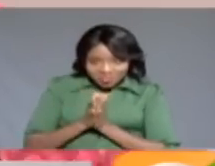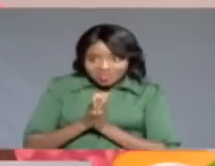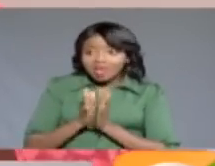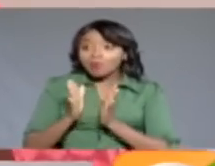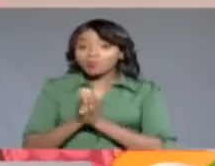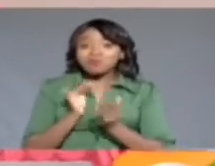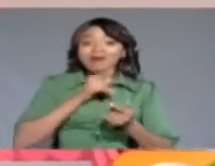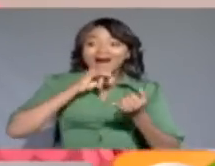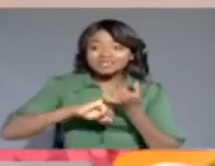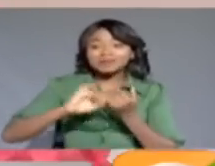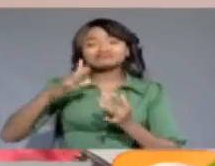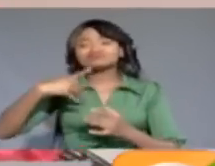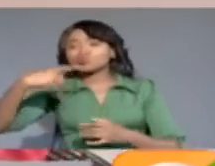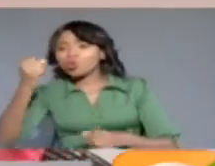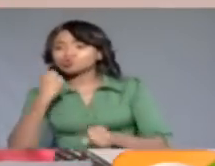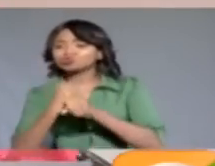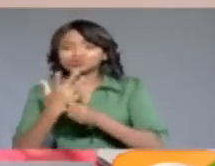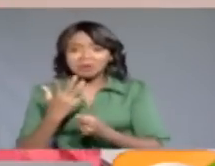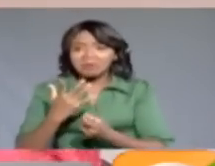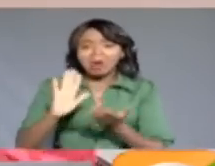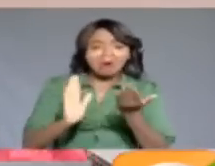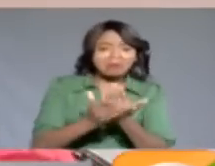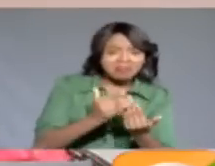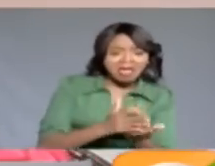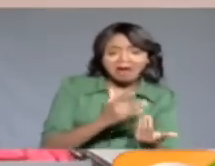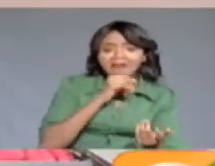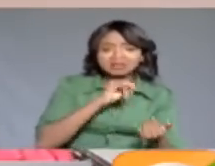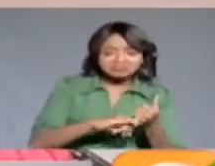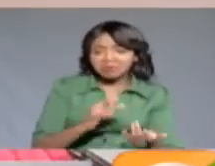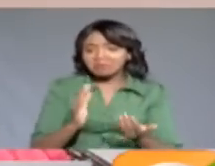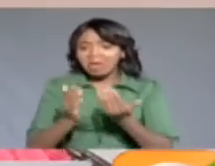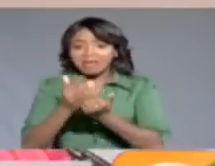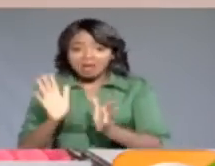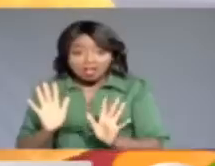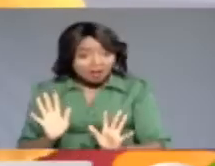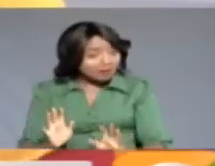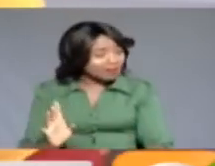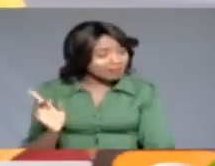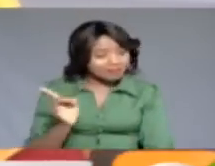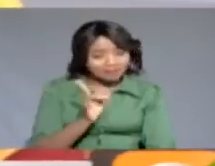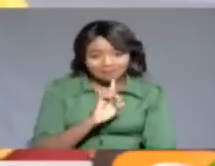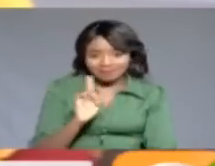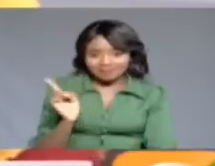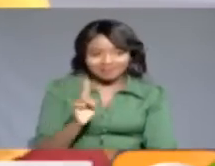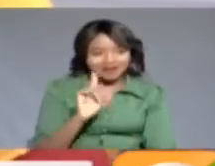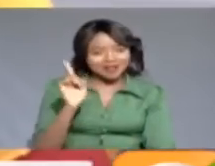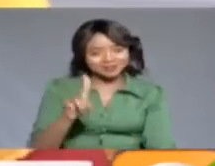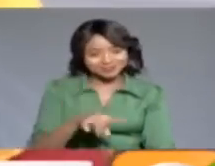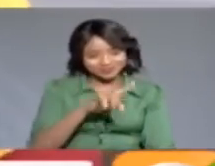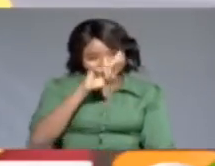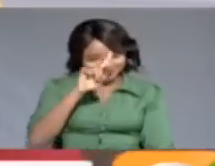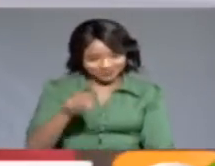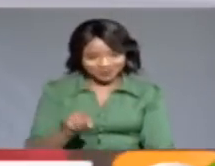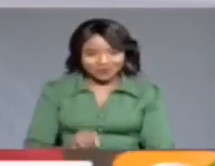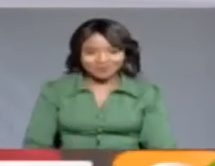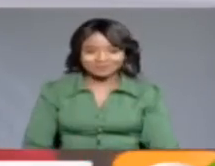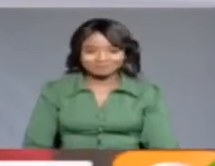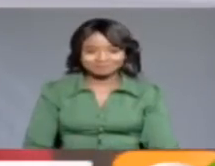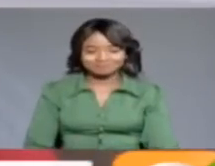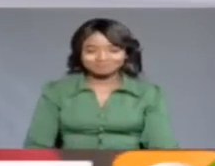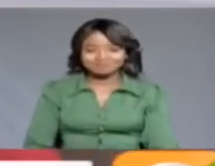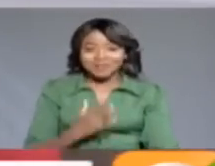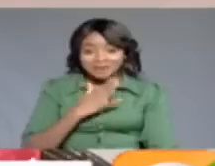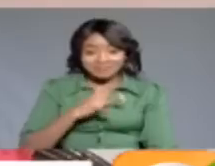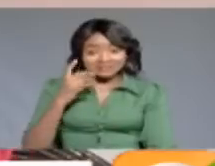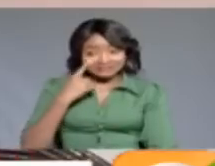kwa mwangalia shemegi yako chakula. Mpelekee shemegi yako maji ya kuoga. Haviwi hivyo mpenzi. Ni uangalie wa